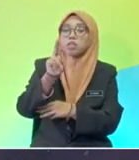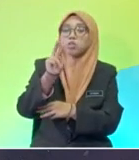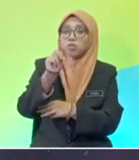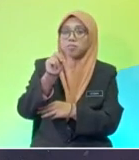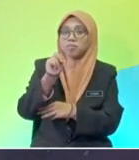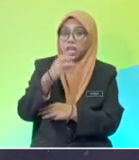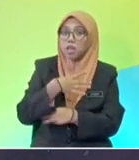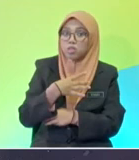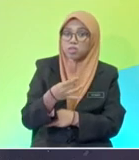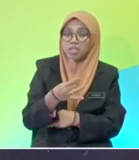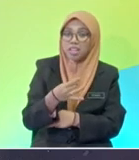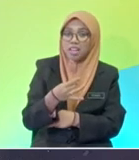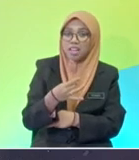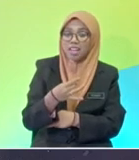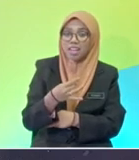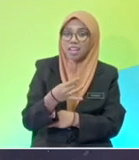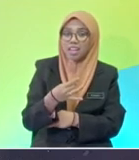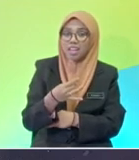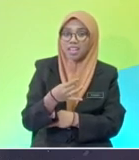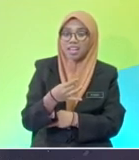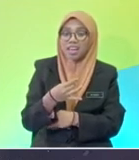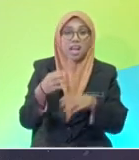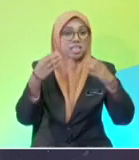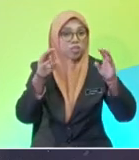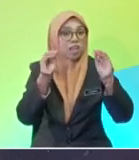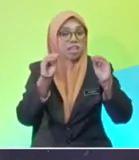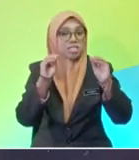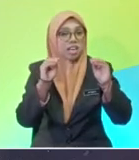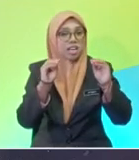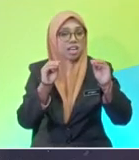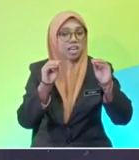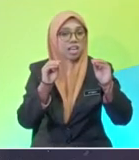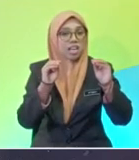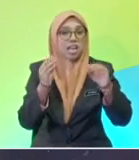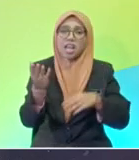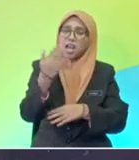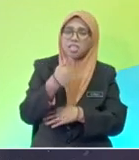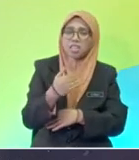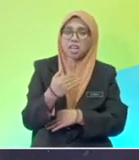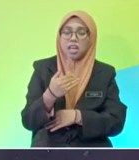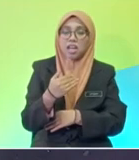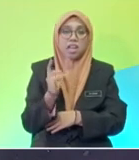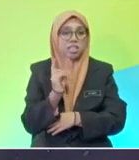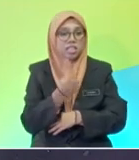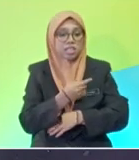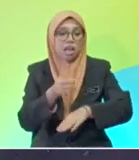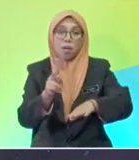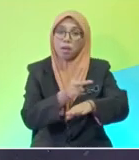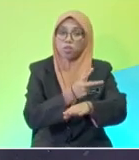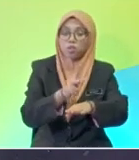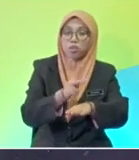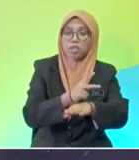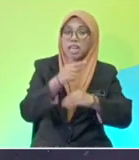-betul di rumah saya kita berpantun tentang baik hati